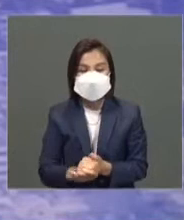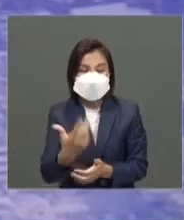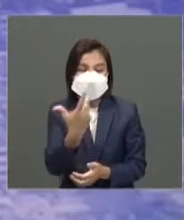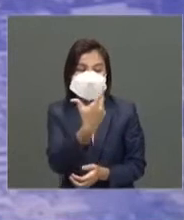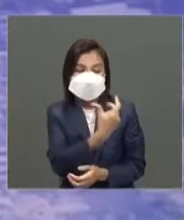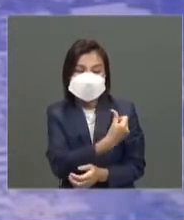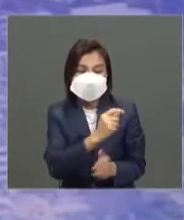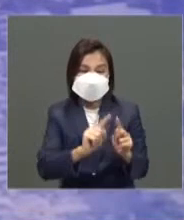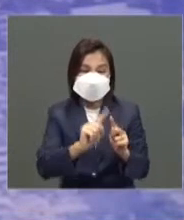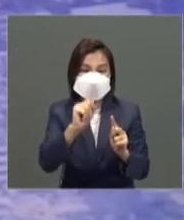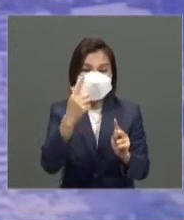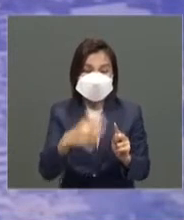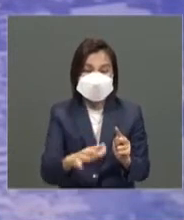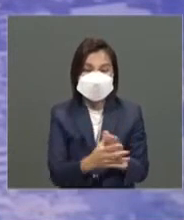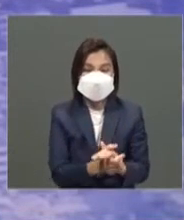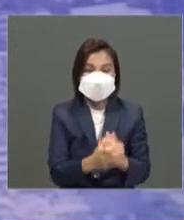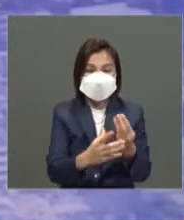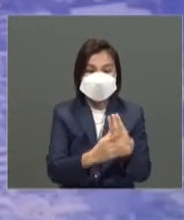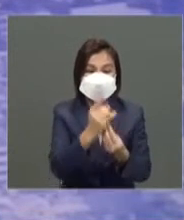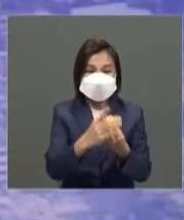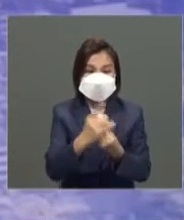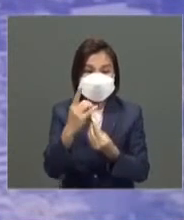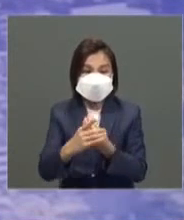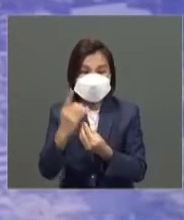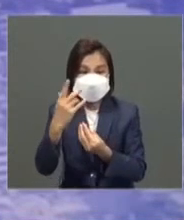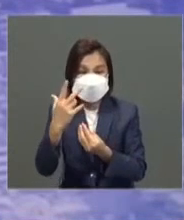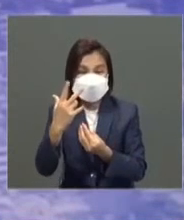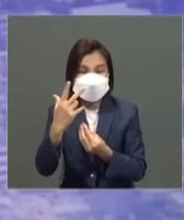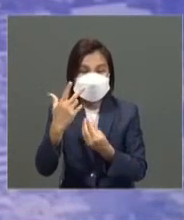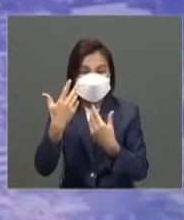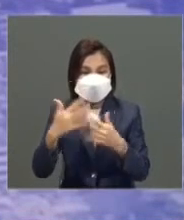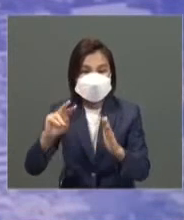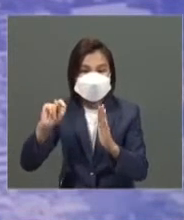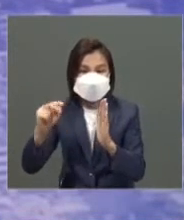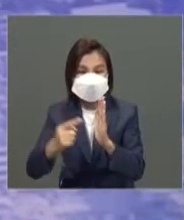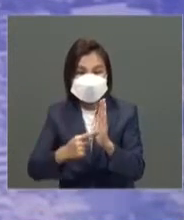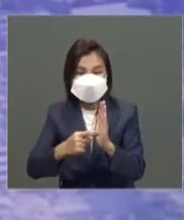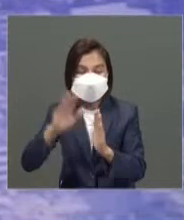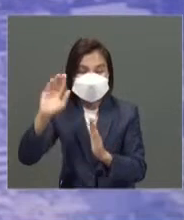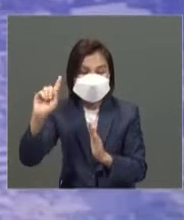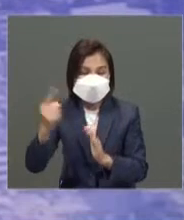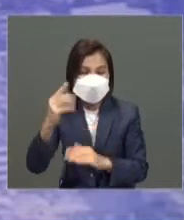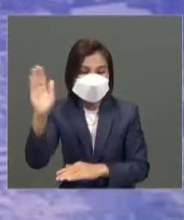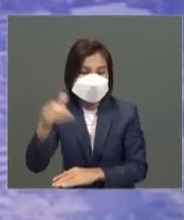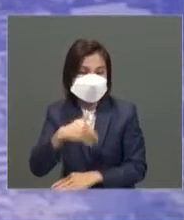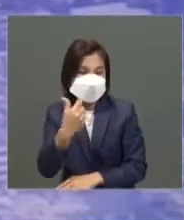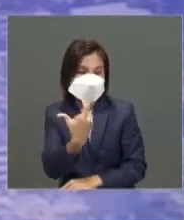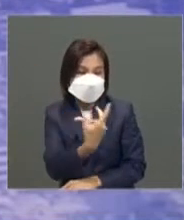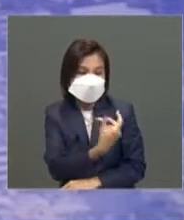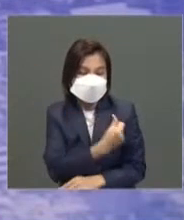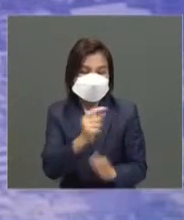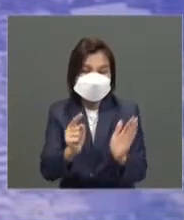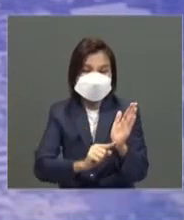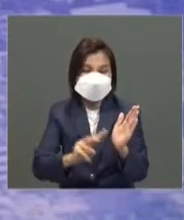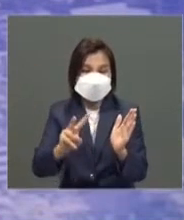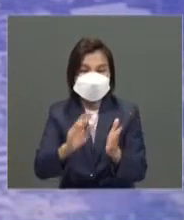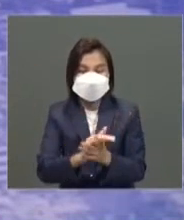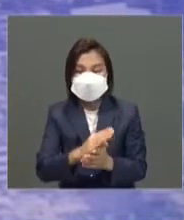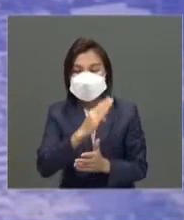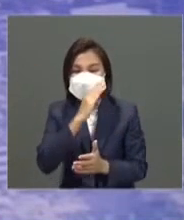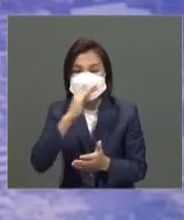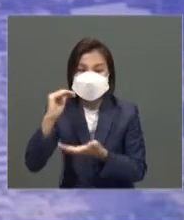1 3สัปดาห์ถัดไปนะครับจะต้องนัดฉีดเข็มที่2นะครับซึ่งถ้าหากส่งไปล็อตเดีย